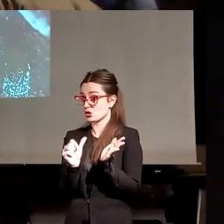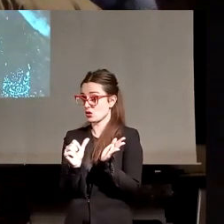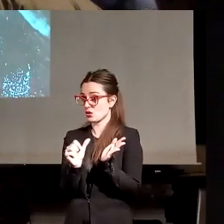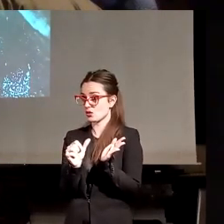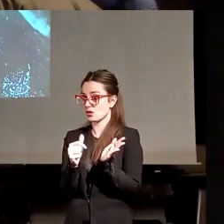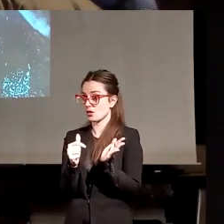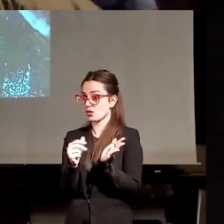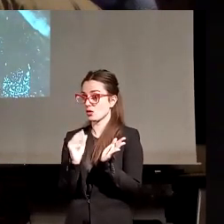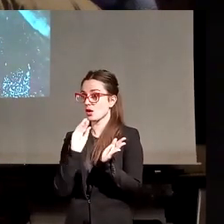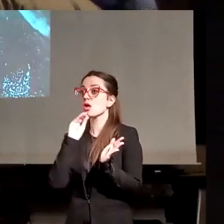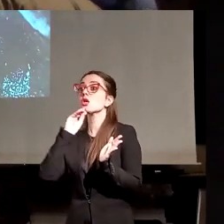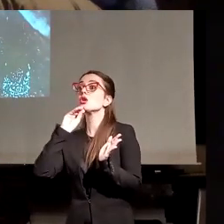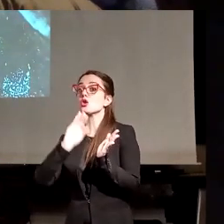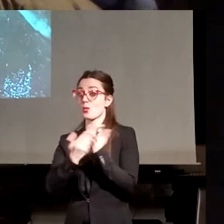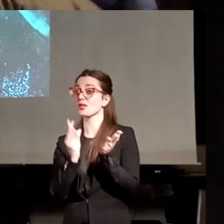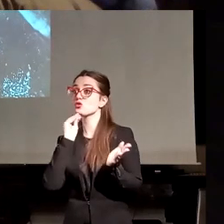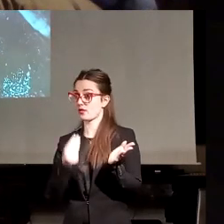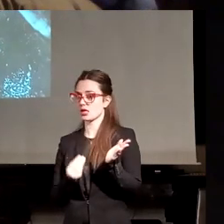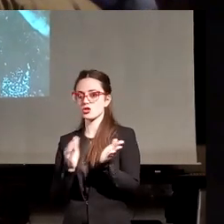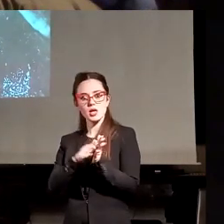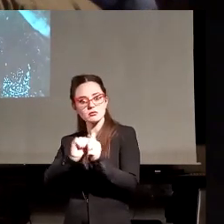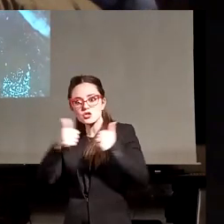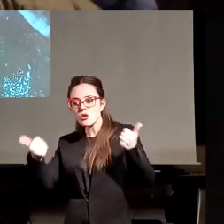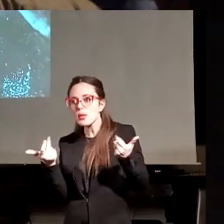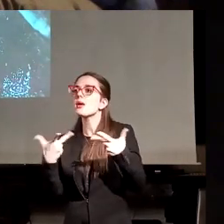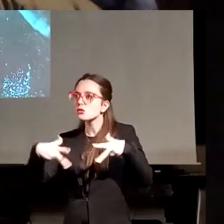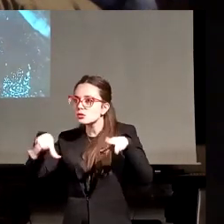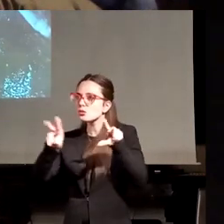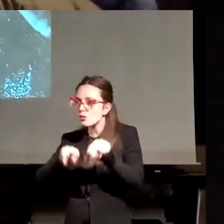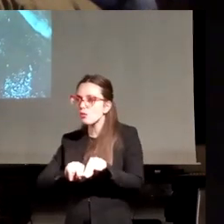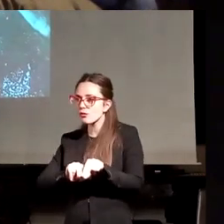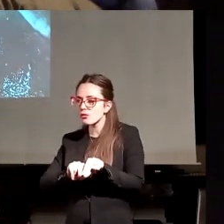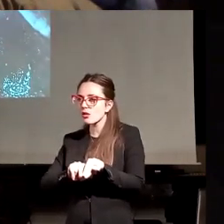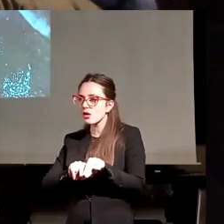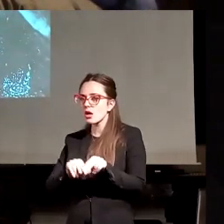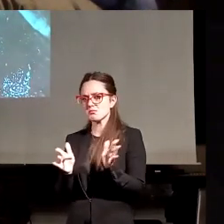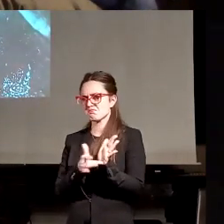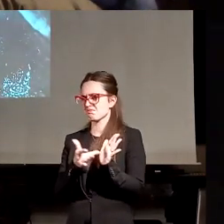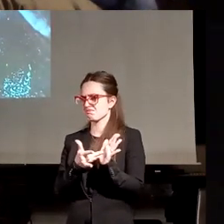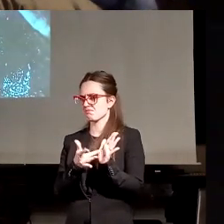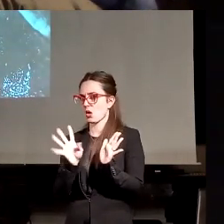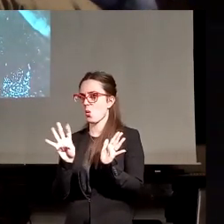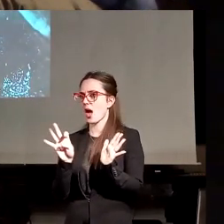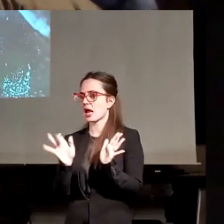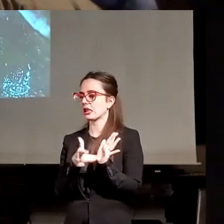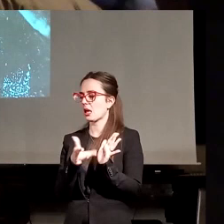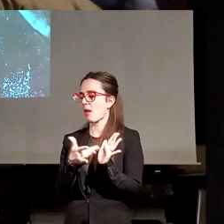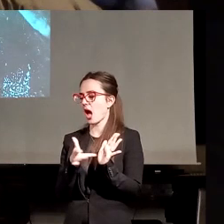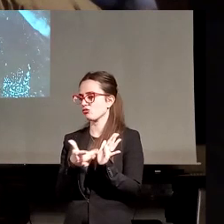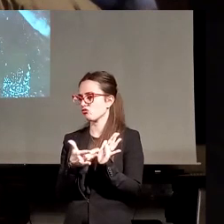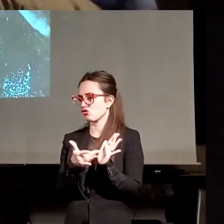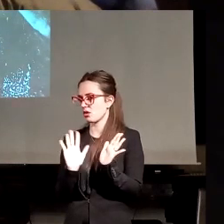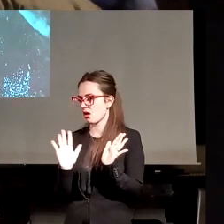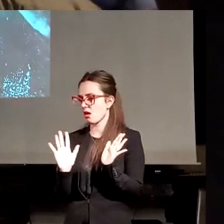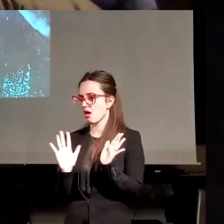di nuovo lo sdoppiamento sono 50 40 pagine non di più